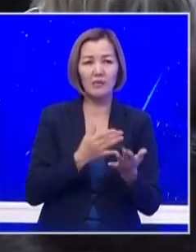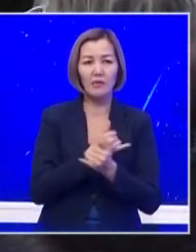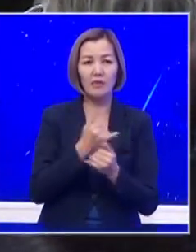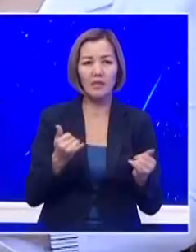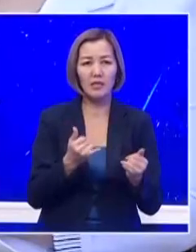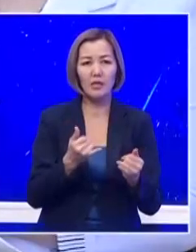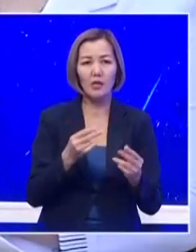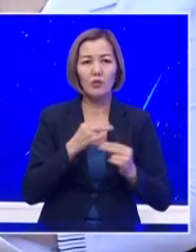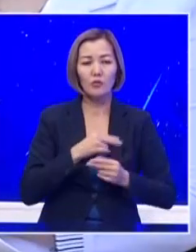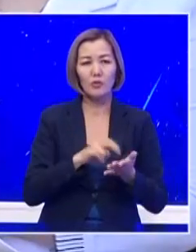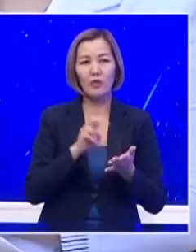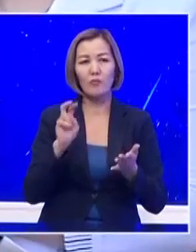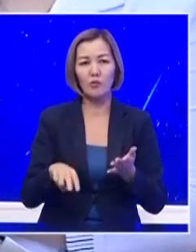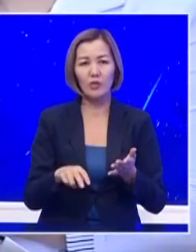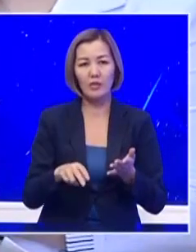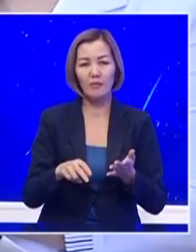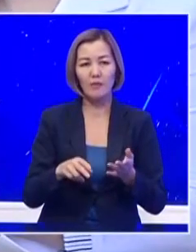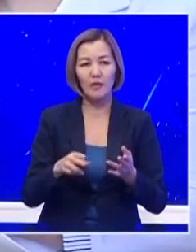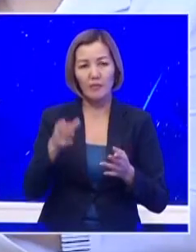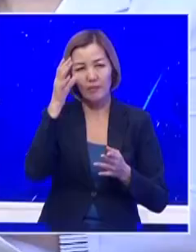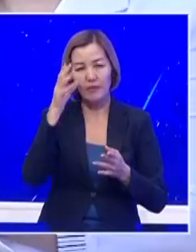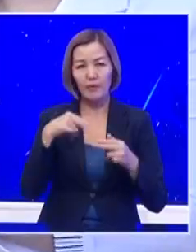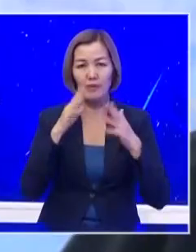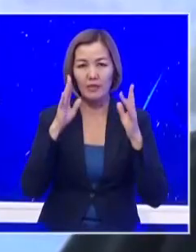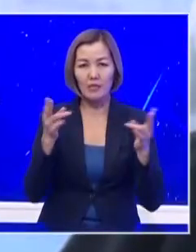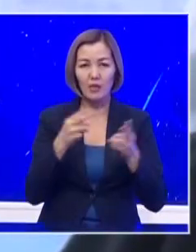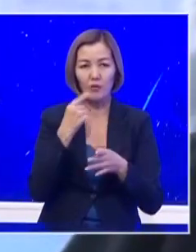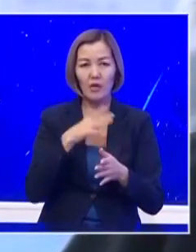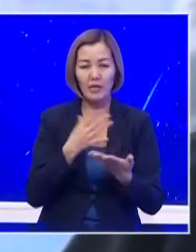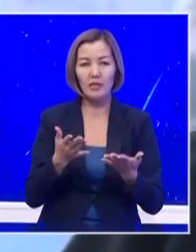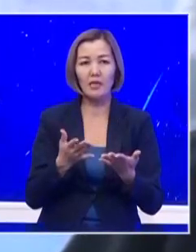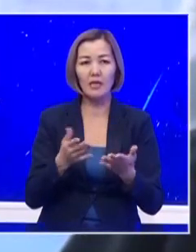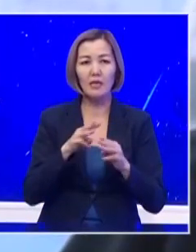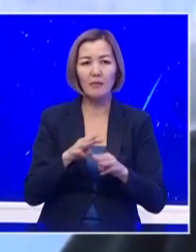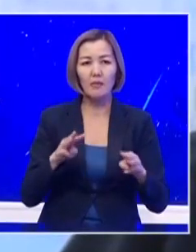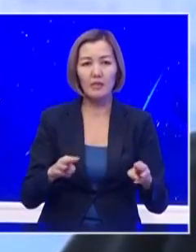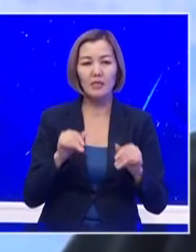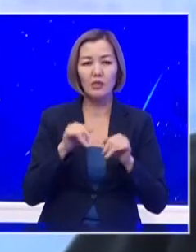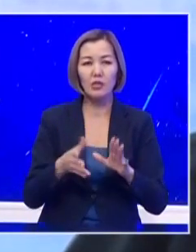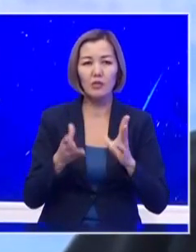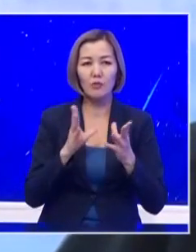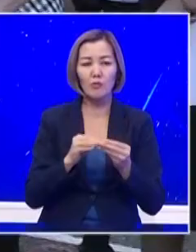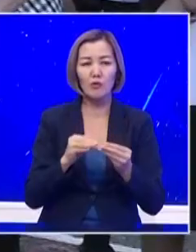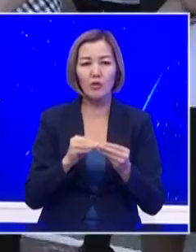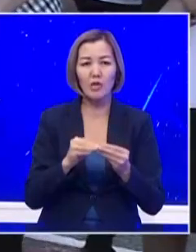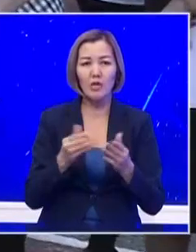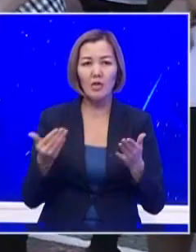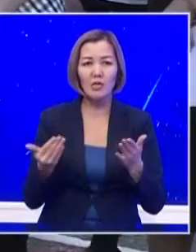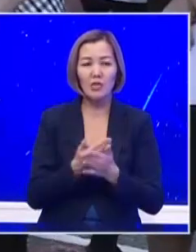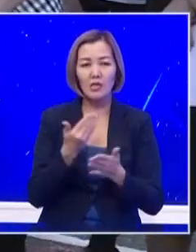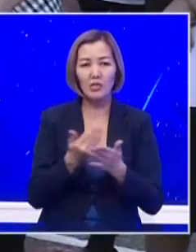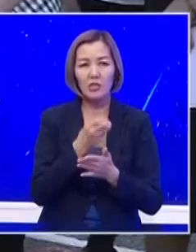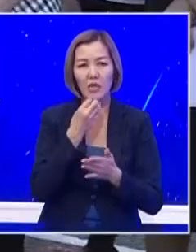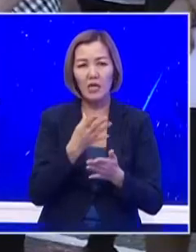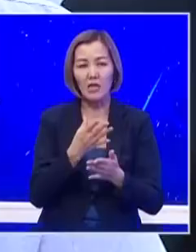қылғандарды жұмыстан босатып, білімге баса назар аудару керек екенін айтты. Сонымен қатар министрліктің шешімі бойынша қабылданған жағымды